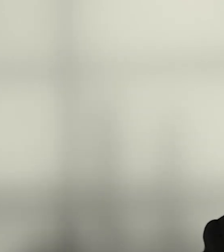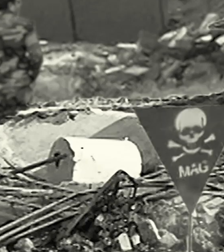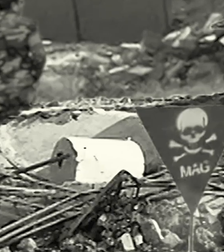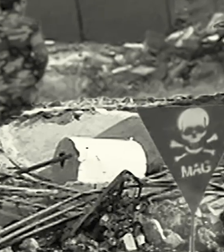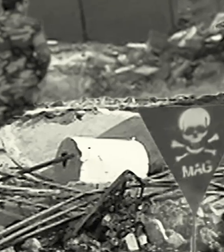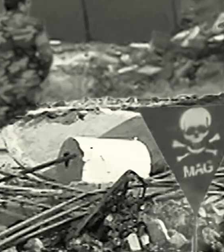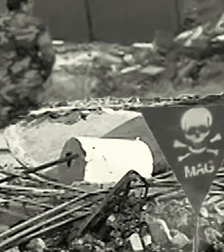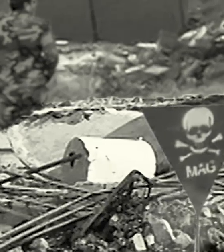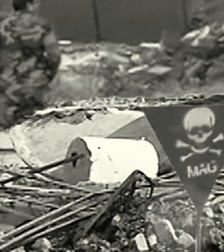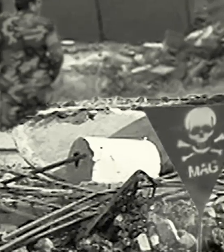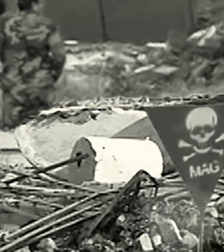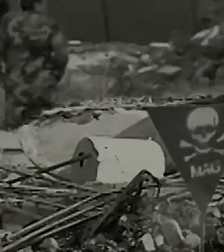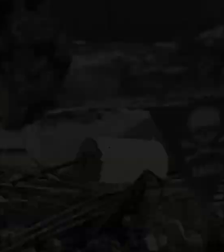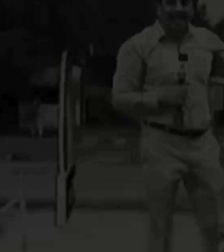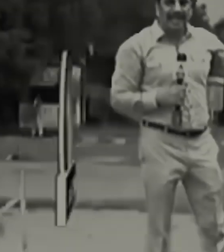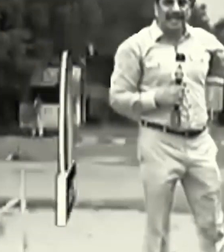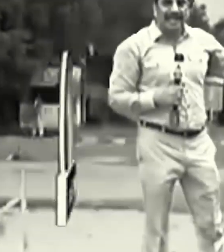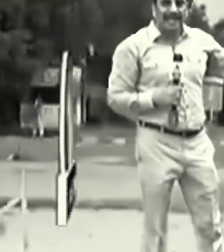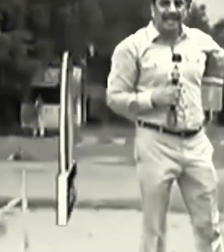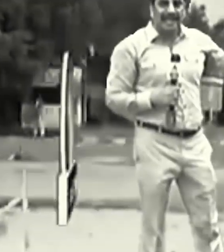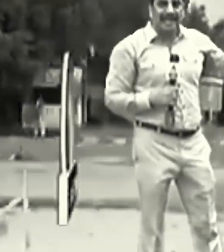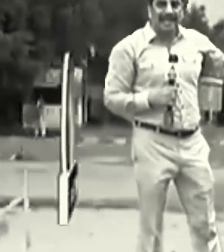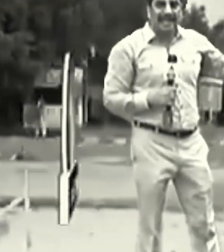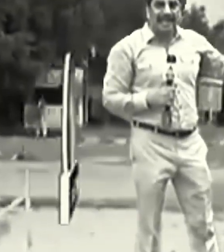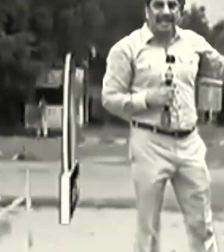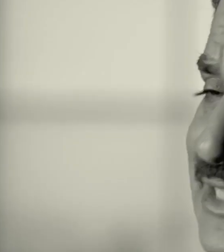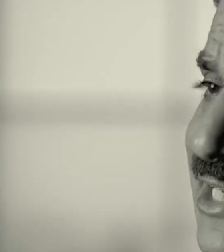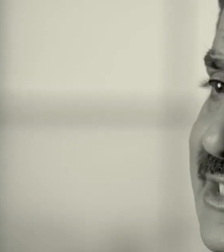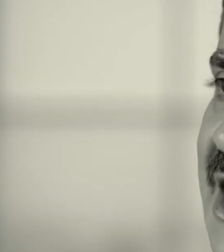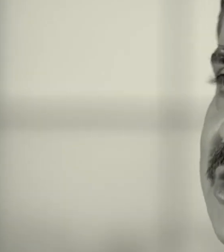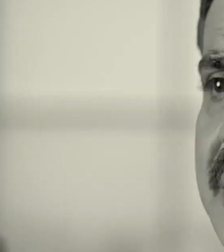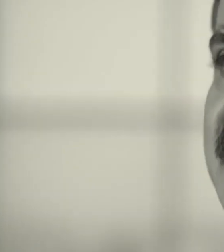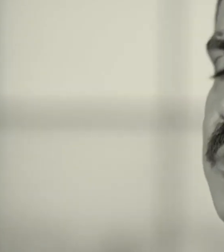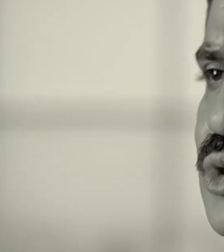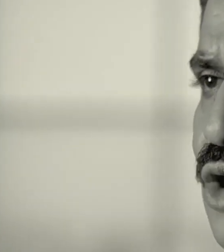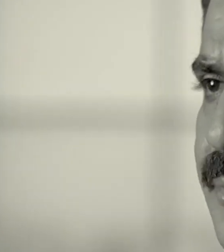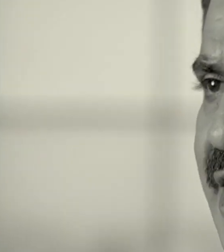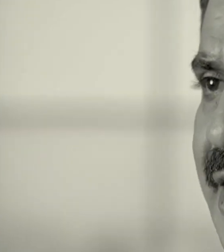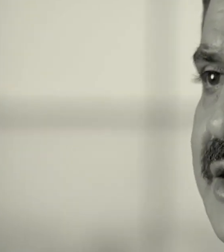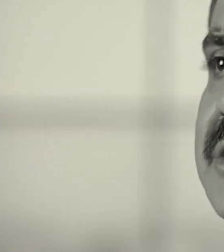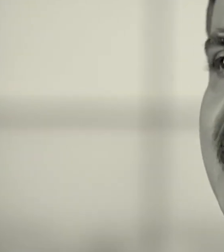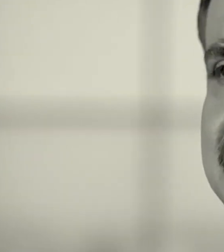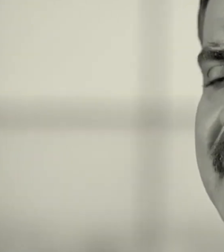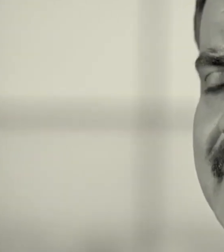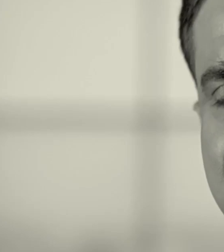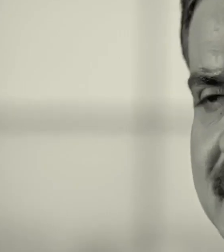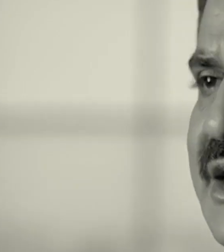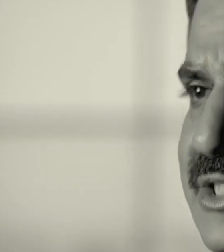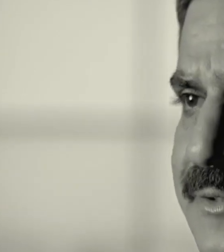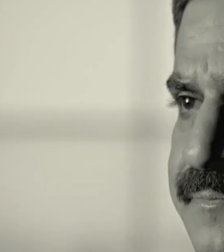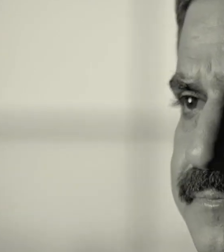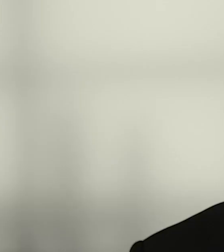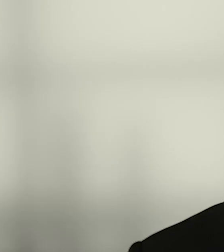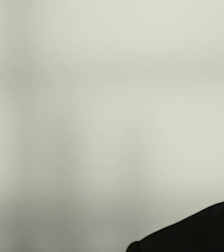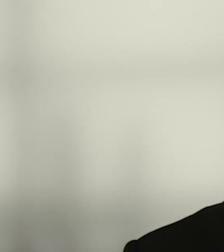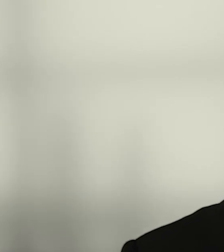मतलब है सही जानकारी इकट्ठा करना और तथ्य बताना। पत्रकारिता आज जितने महत्वपूर्ण दौर में है, शायद पहले नहीं